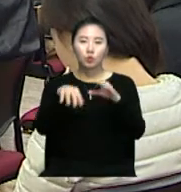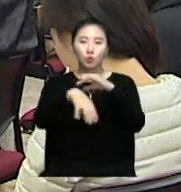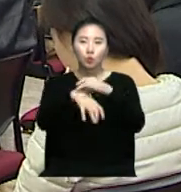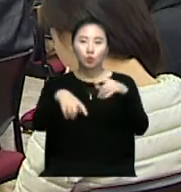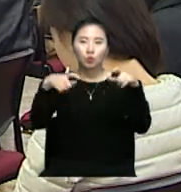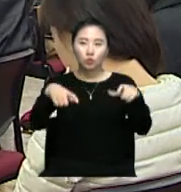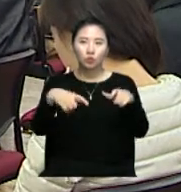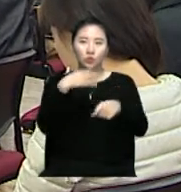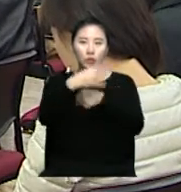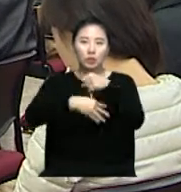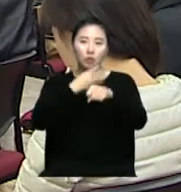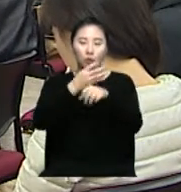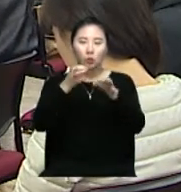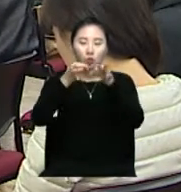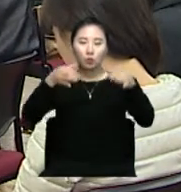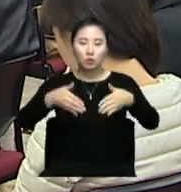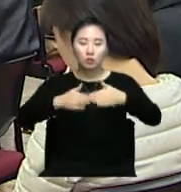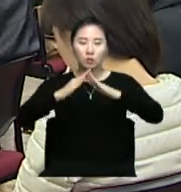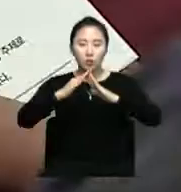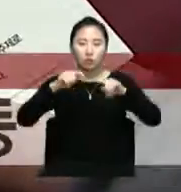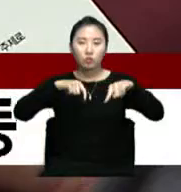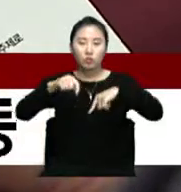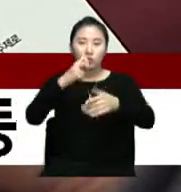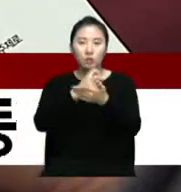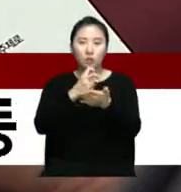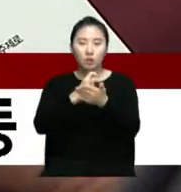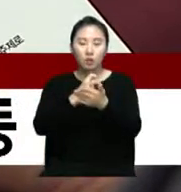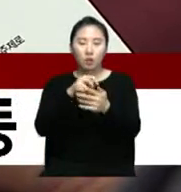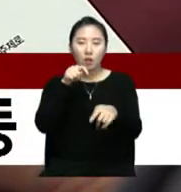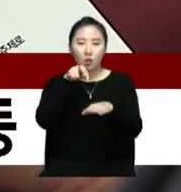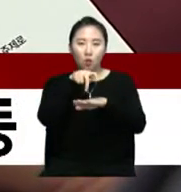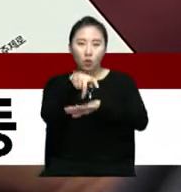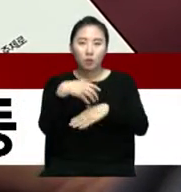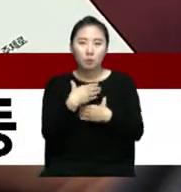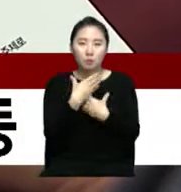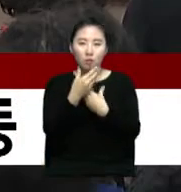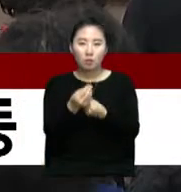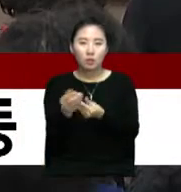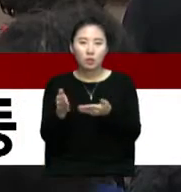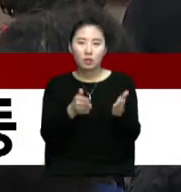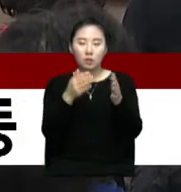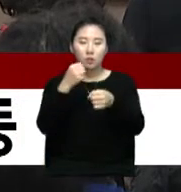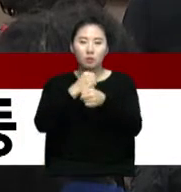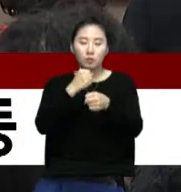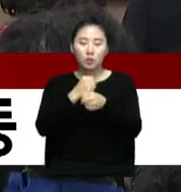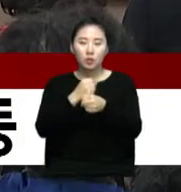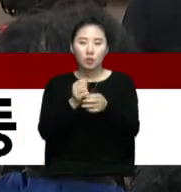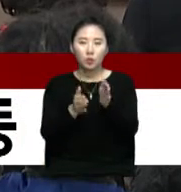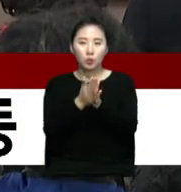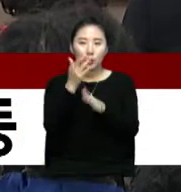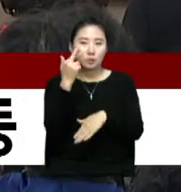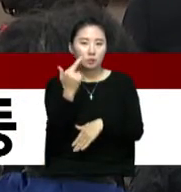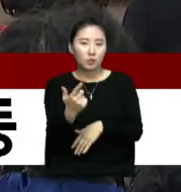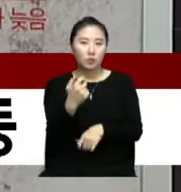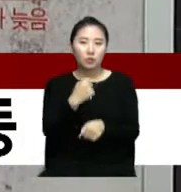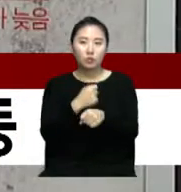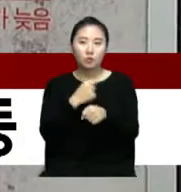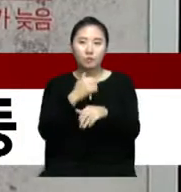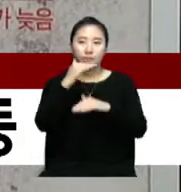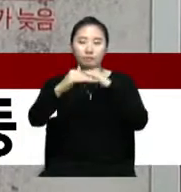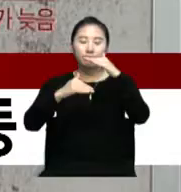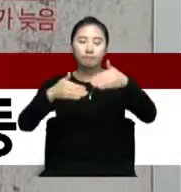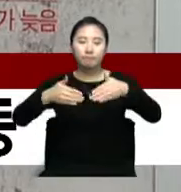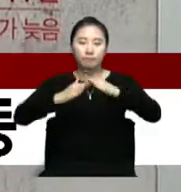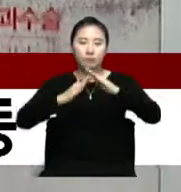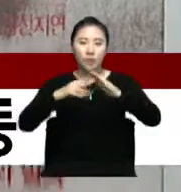종로구가 지난 4년 동안 세운 건강 관련 정책은 걷기 편한 보행 환경 조성을 위한 도시 비우기 사업과 친환경 계단